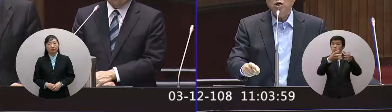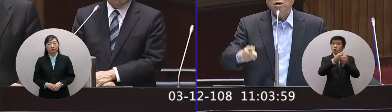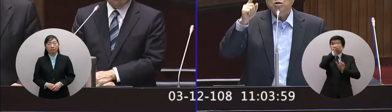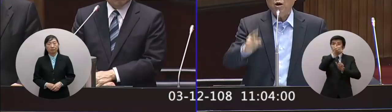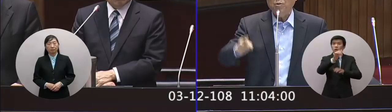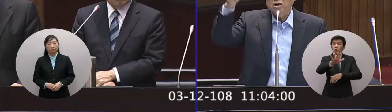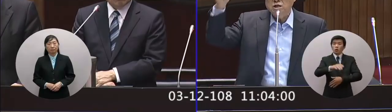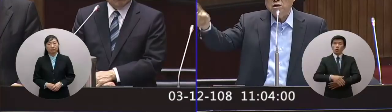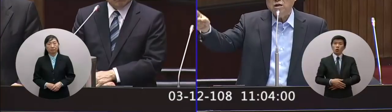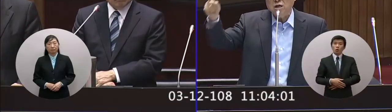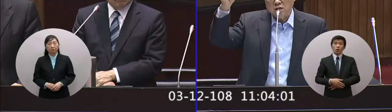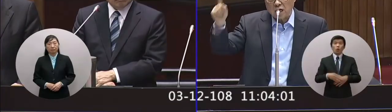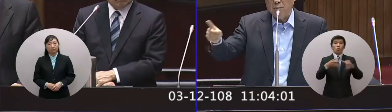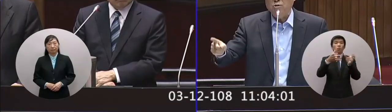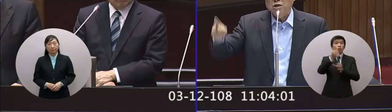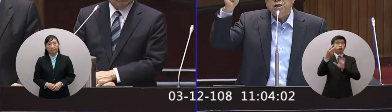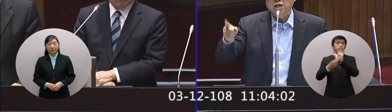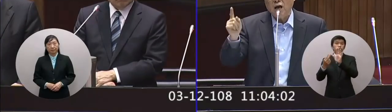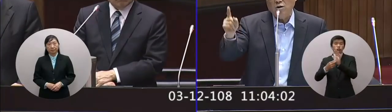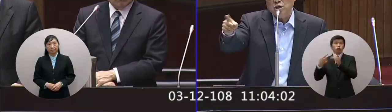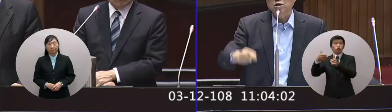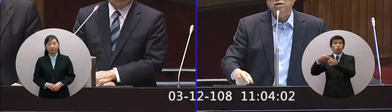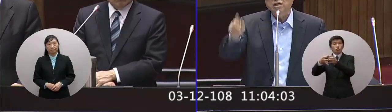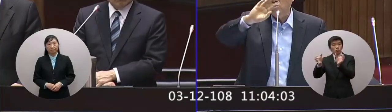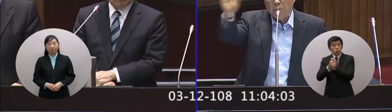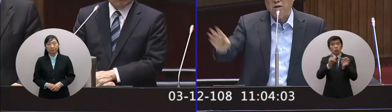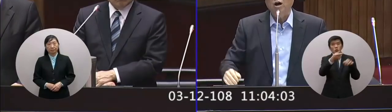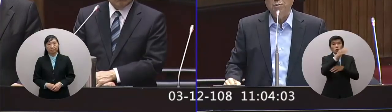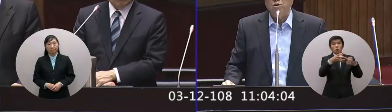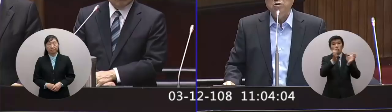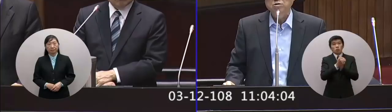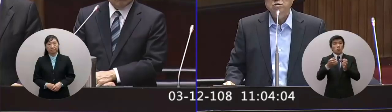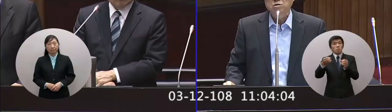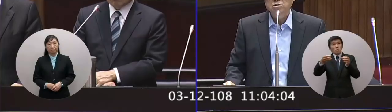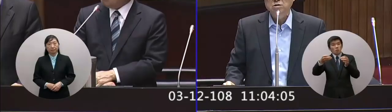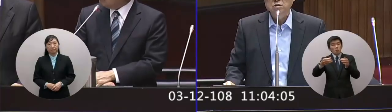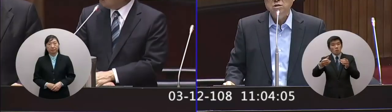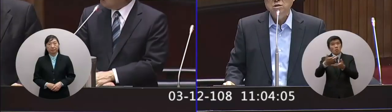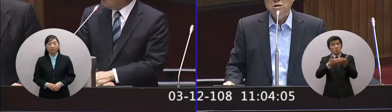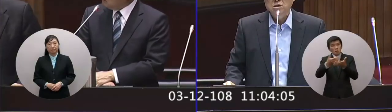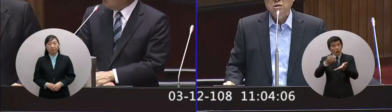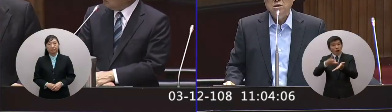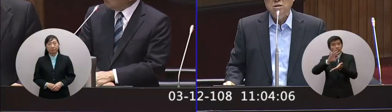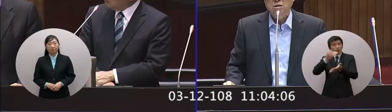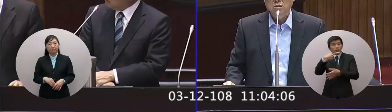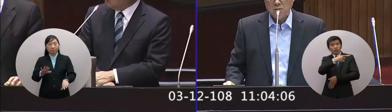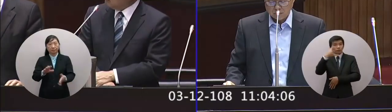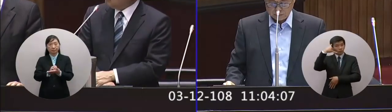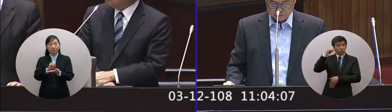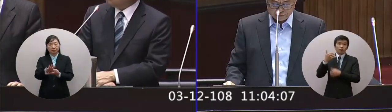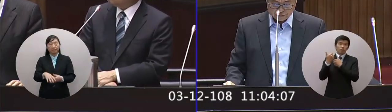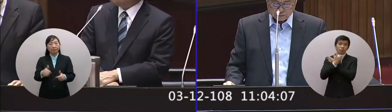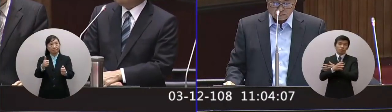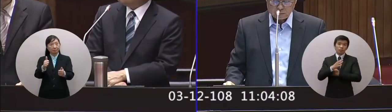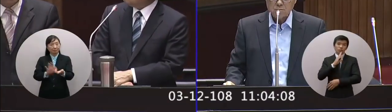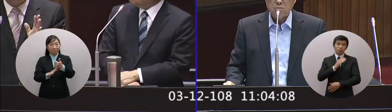部长说教育部跟行政跟那个财政部协商了好几次，财政部都不理教育部。 那个我跟委员报告哈，谢